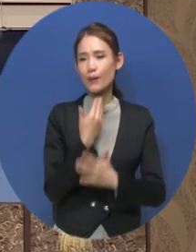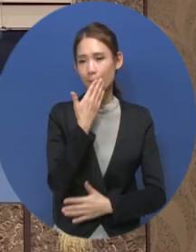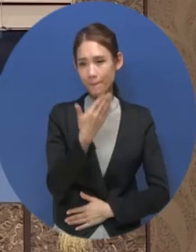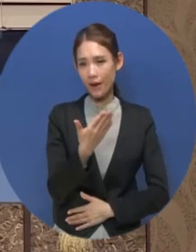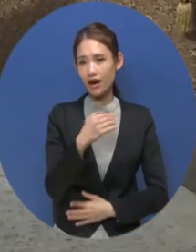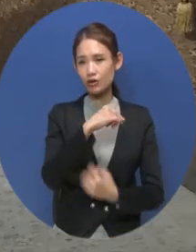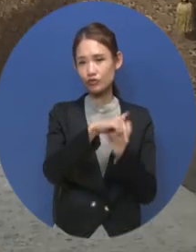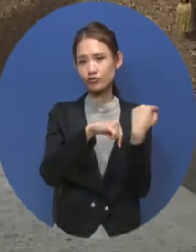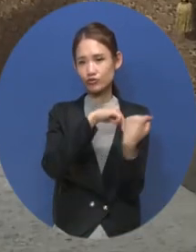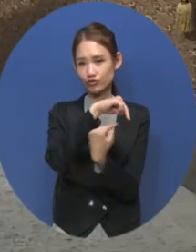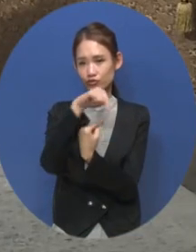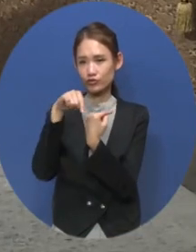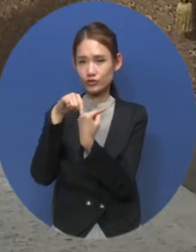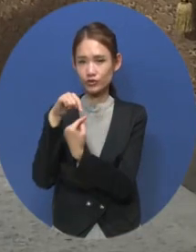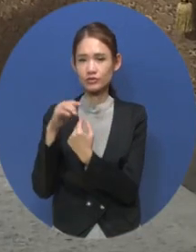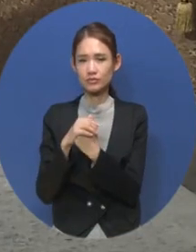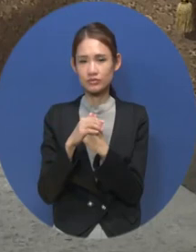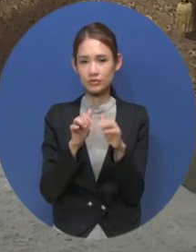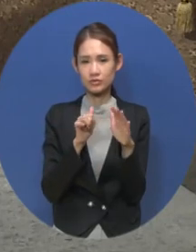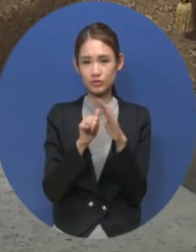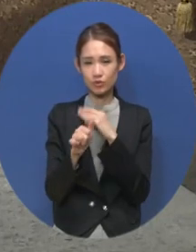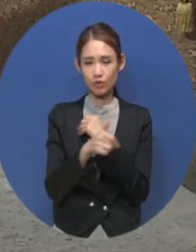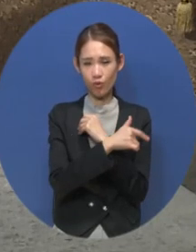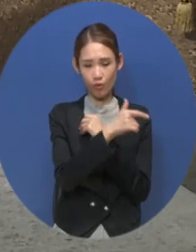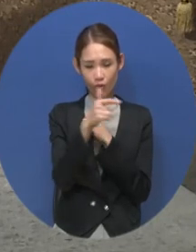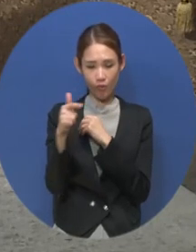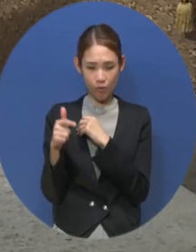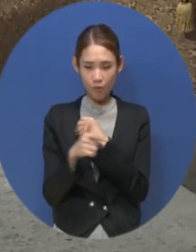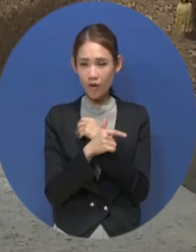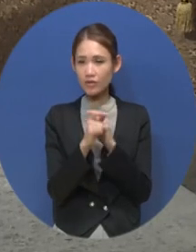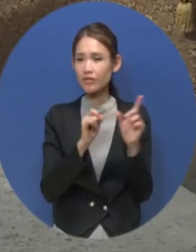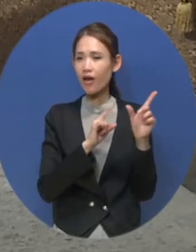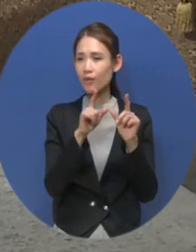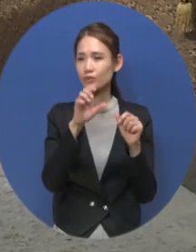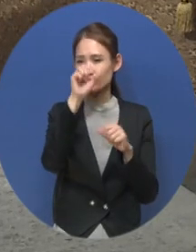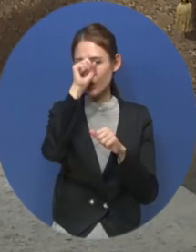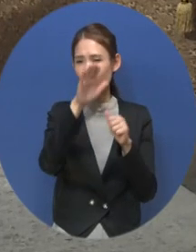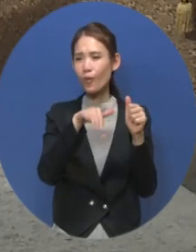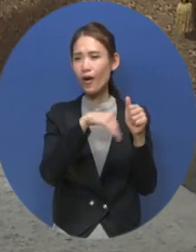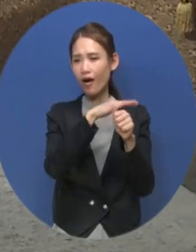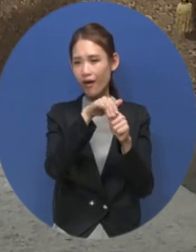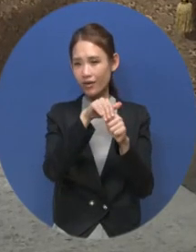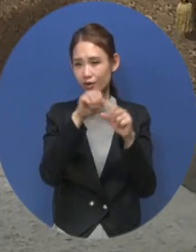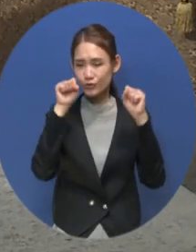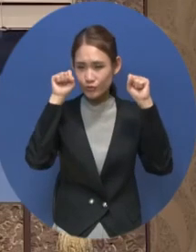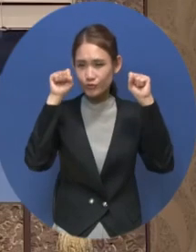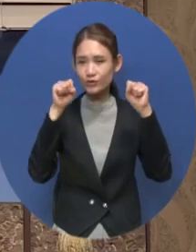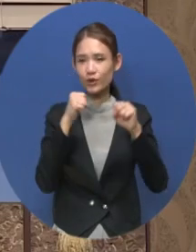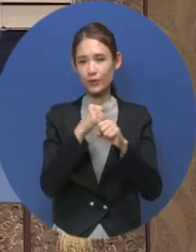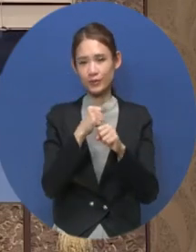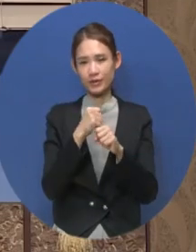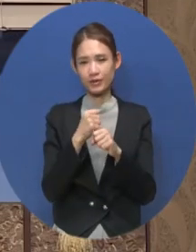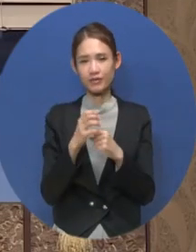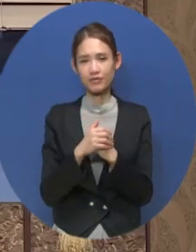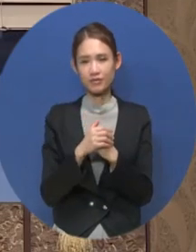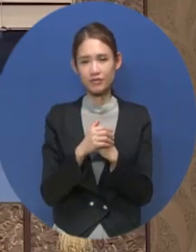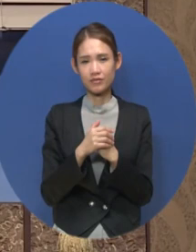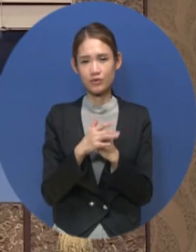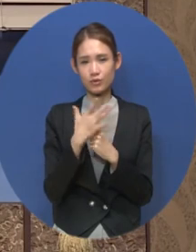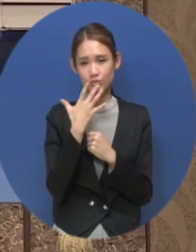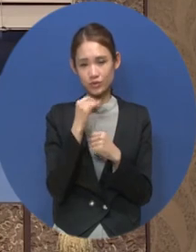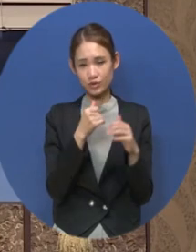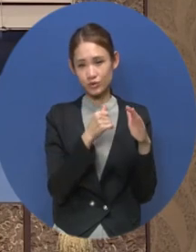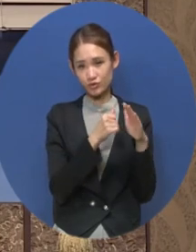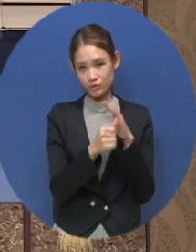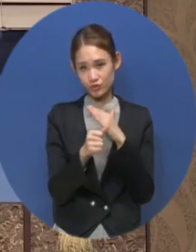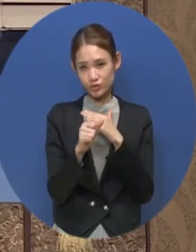있습니다. 선수분들이 네. 굉장히 좋은 환경에서 운동을 할 수 있게 됐네요. 그렇습니다. 그래서 물론 뭐 그런 어떤